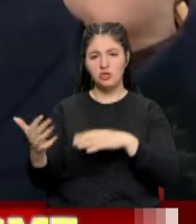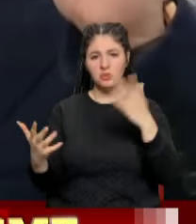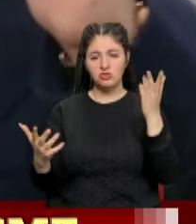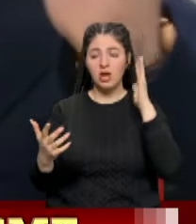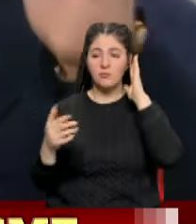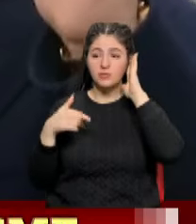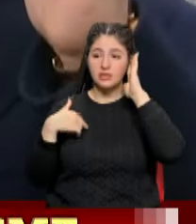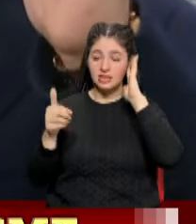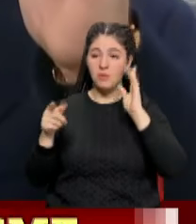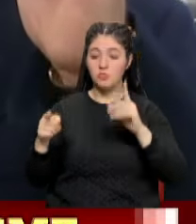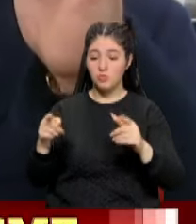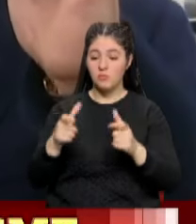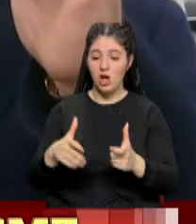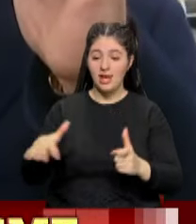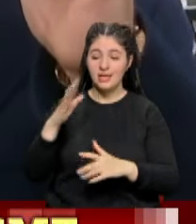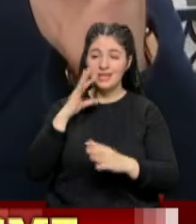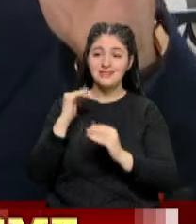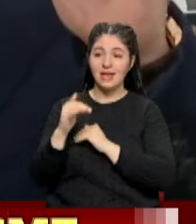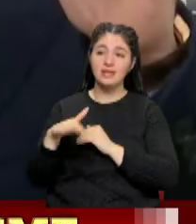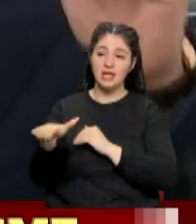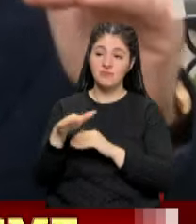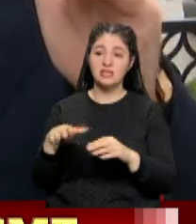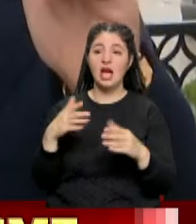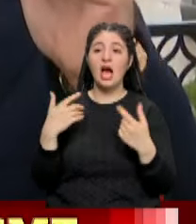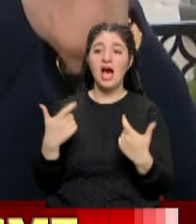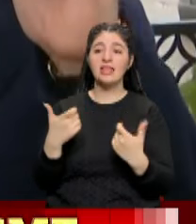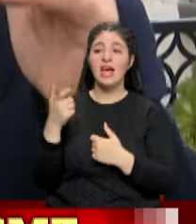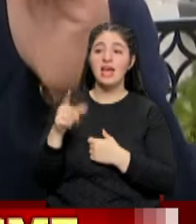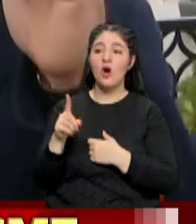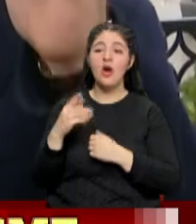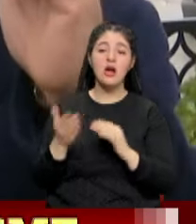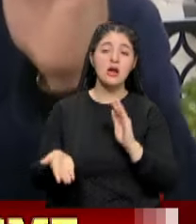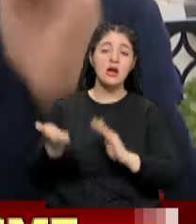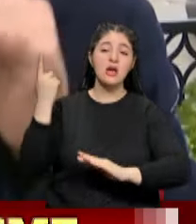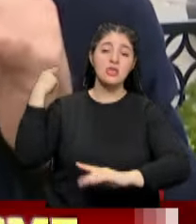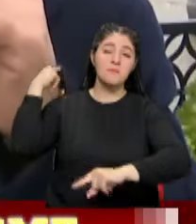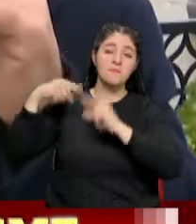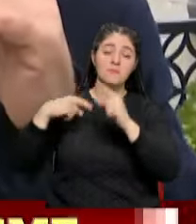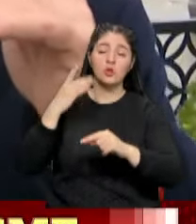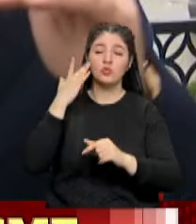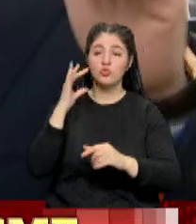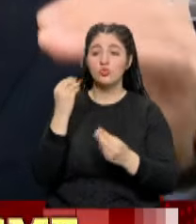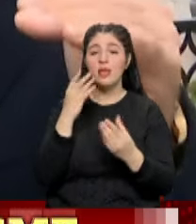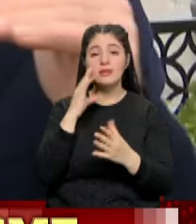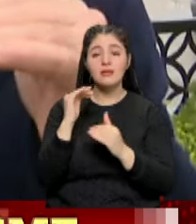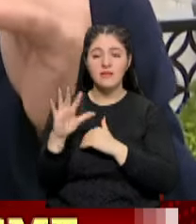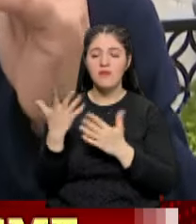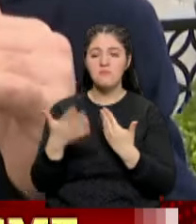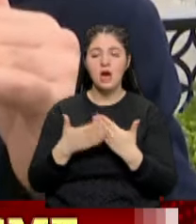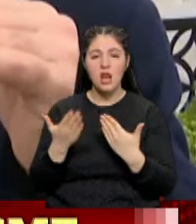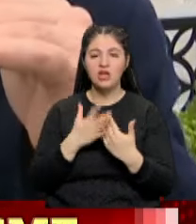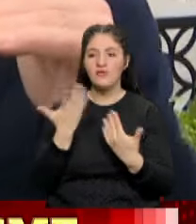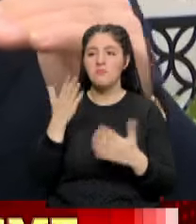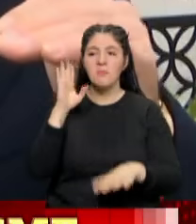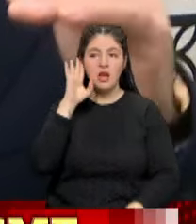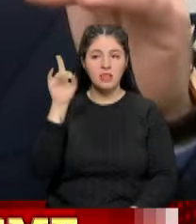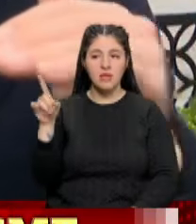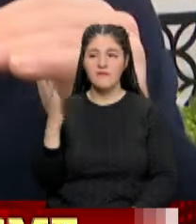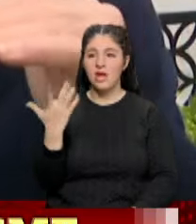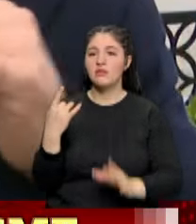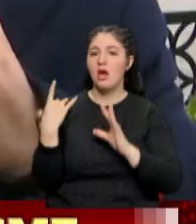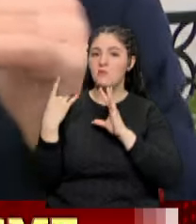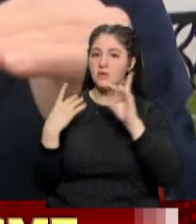zaman ki bu bölgede yaşayan insanlarımızı, Hataylı o kadim kültürün güzel insanlarını, ya da Maraş'ın, ya da Malatya'nın, ya